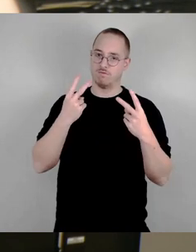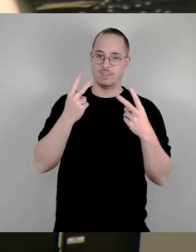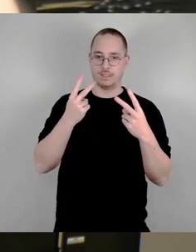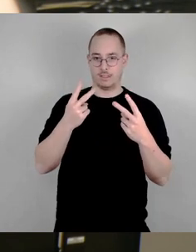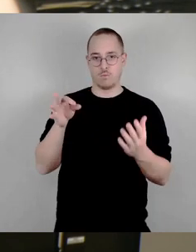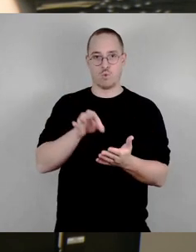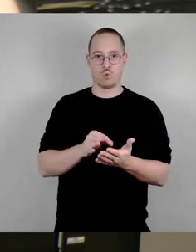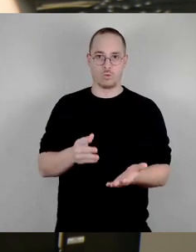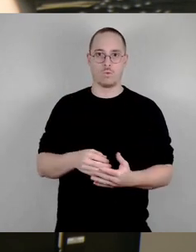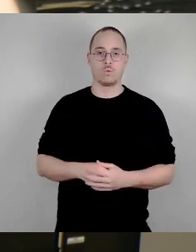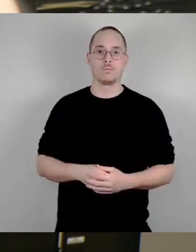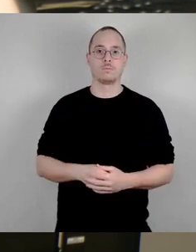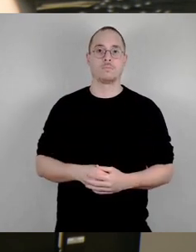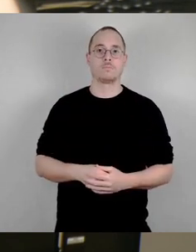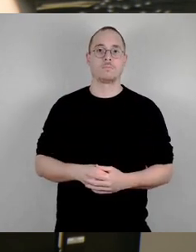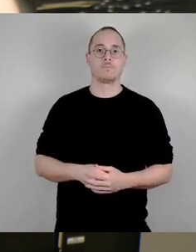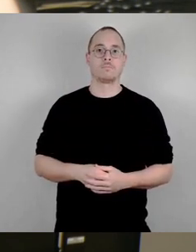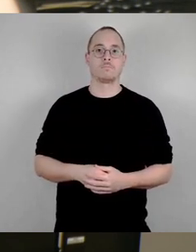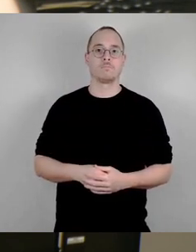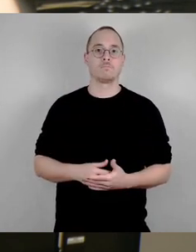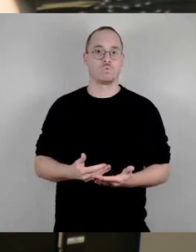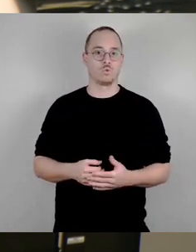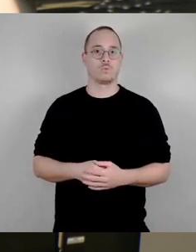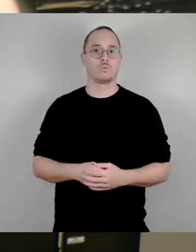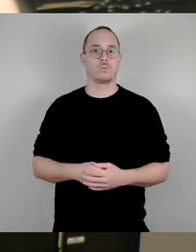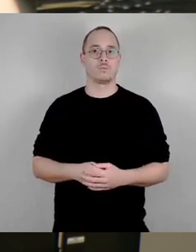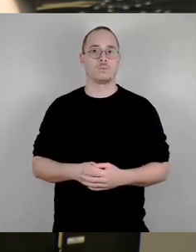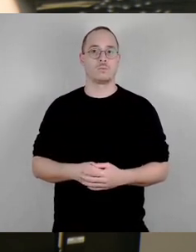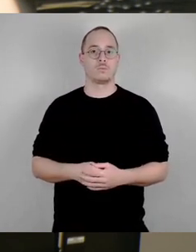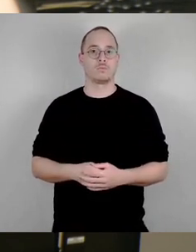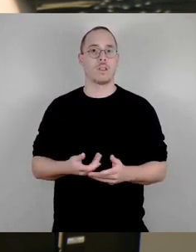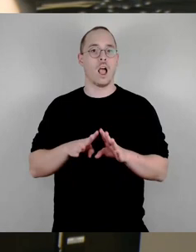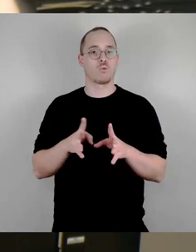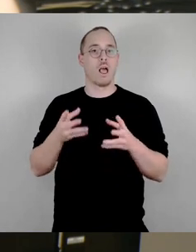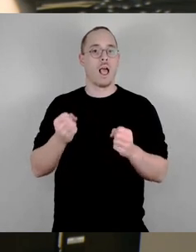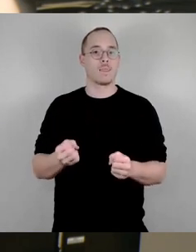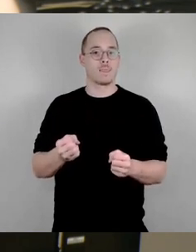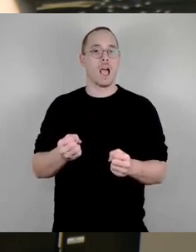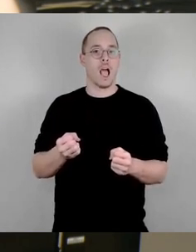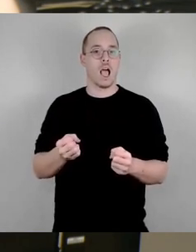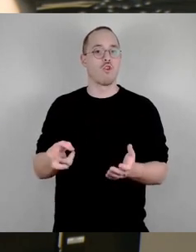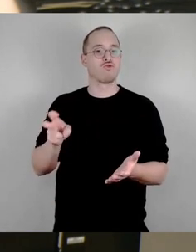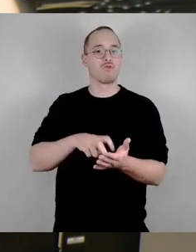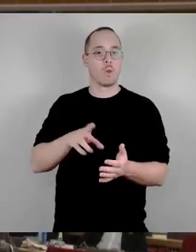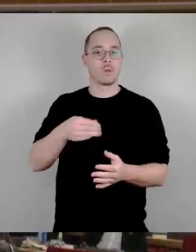Ihnen, den Wählern von Dresden. Schritt 3 sind dann die Haushaltsaufstellungen mit der AfD. Vielen Dank.